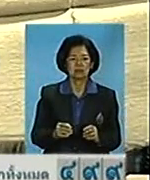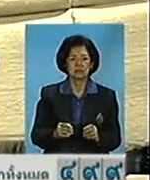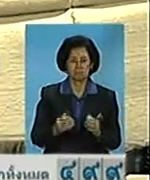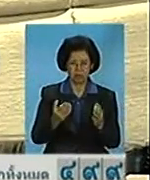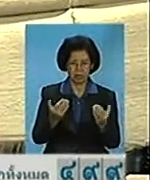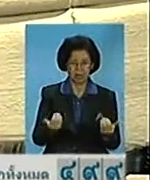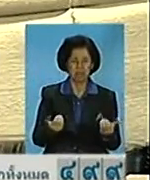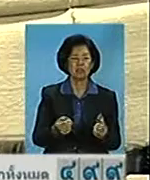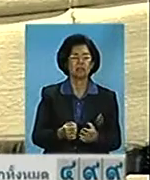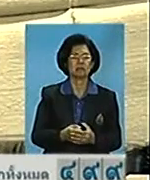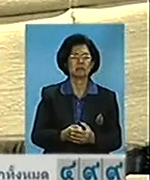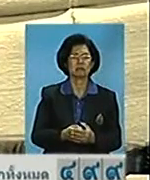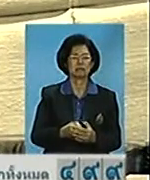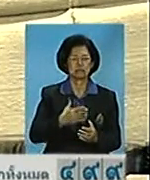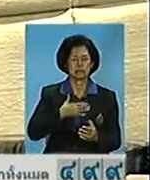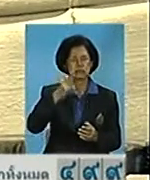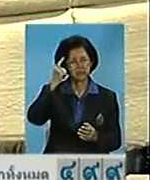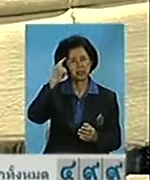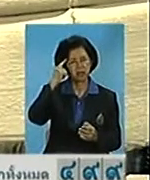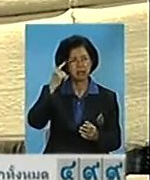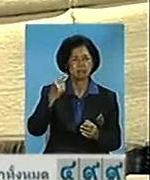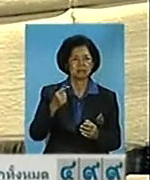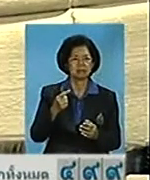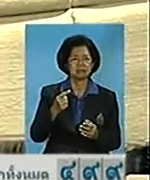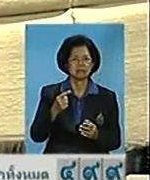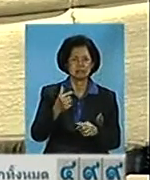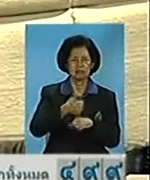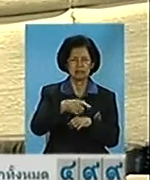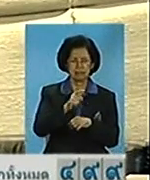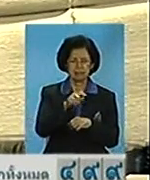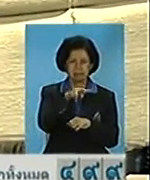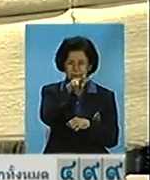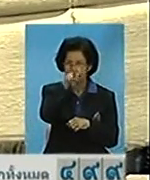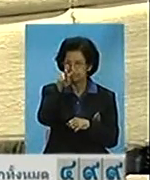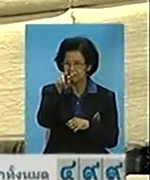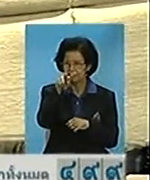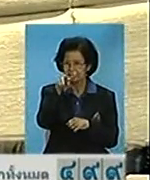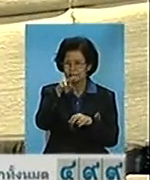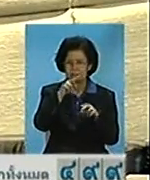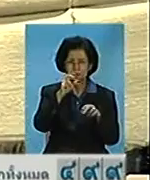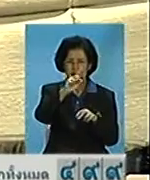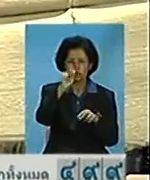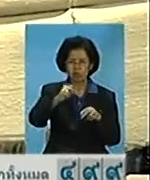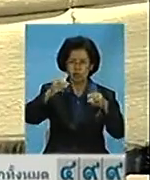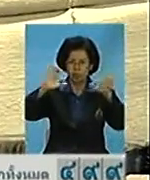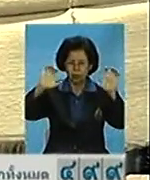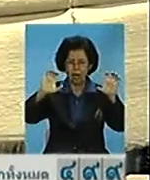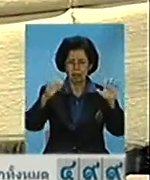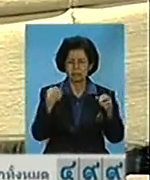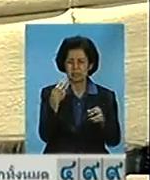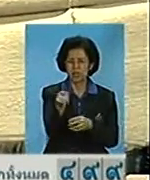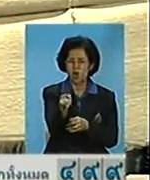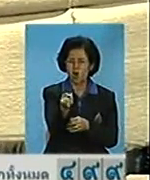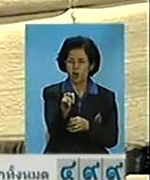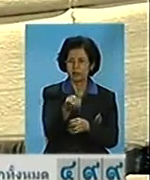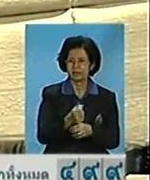นี้ผมเชื่อว่าท่านประธานก็ได้ชำเลืองตาไปยังที่นั่งสสพรรครัฐบาลแล้วว่ามีเบาบางเหลือเกิน ท่านเ